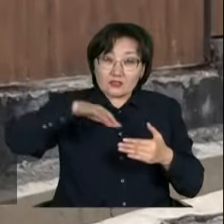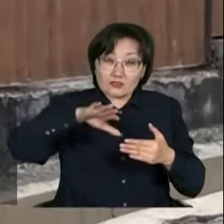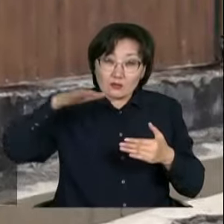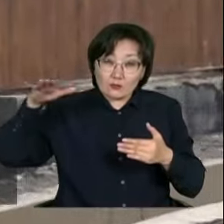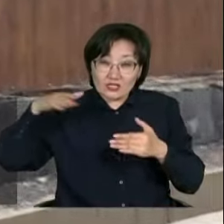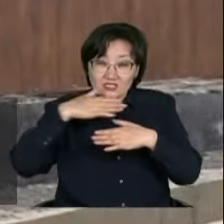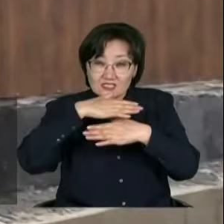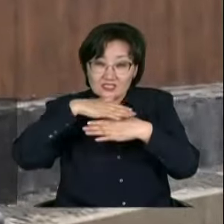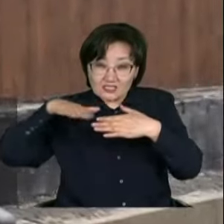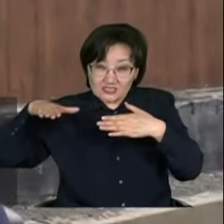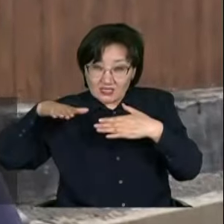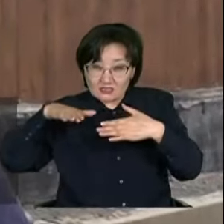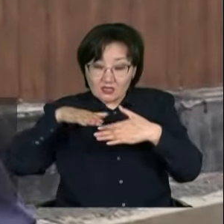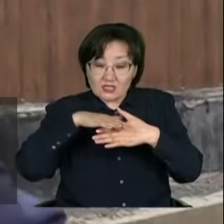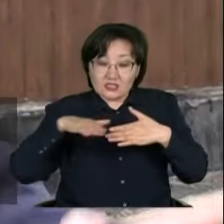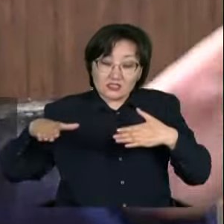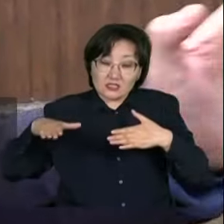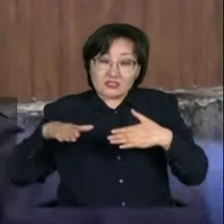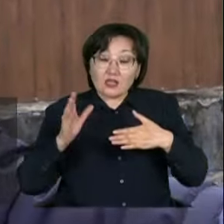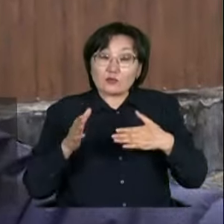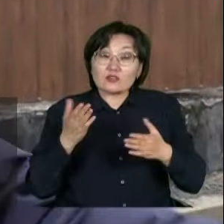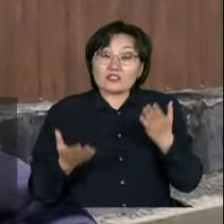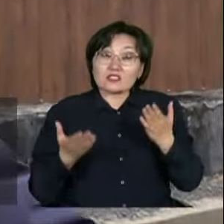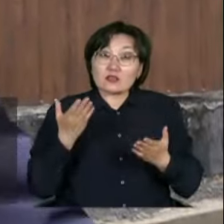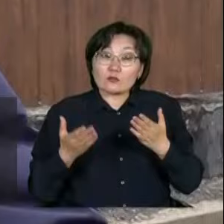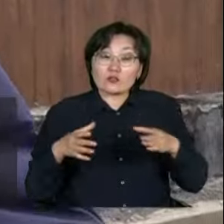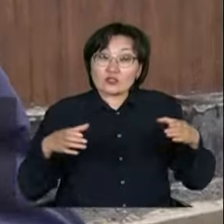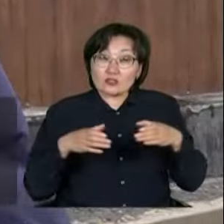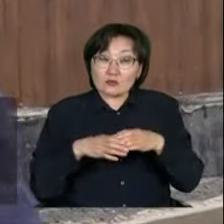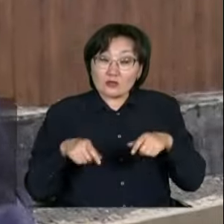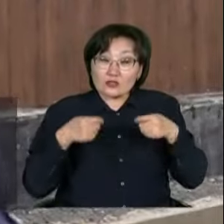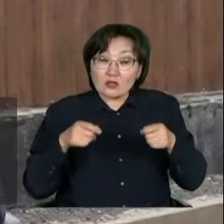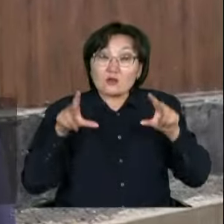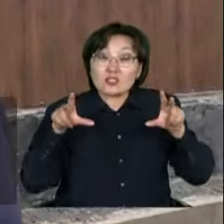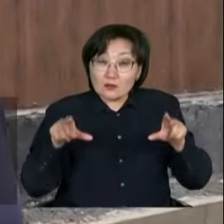каскадом. Если компания даст нам гарантию,